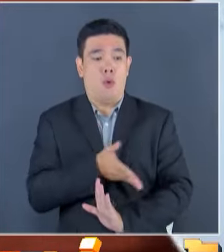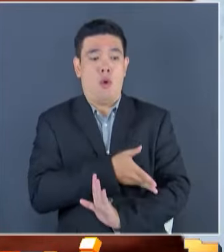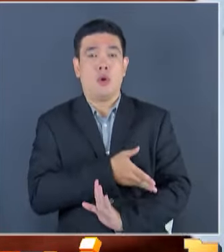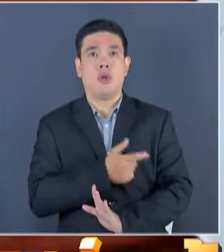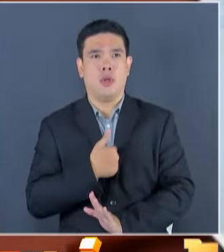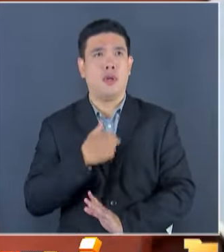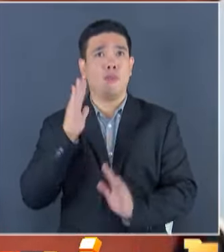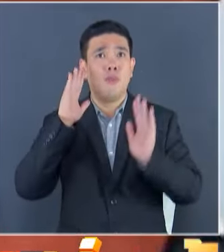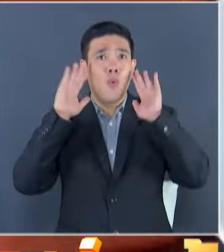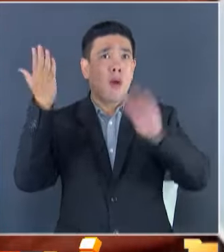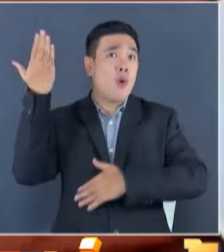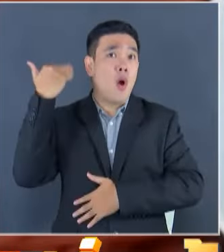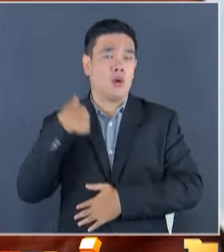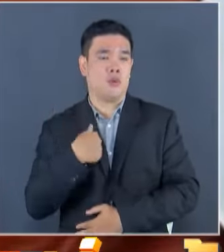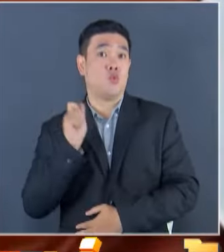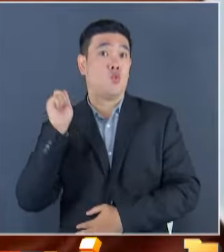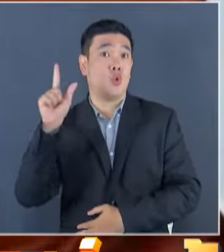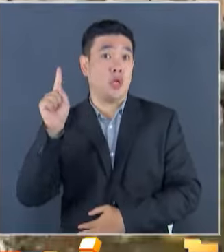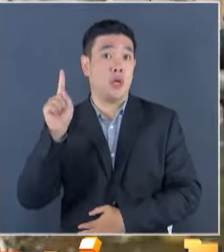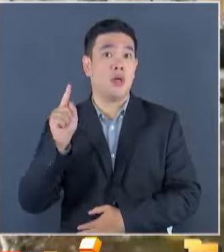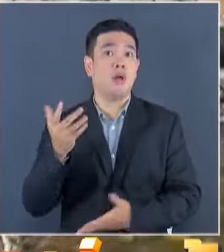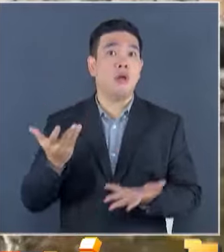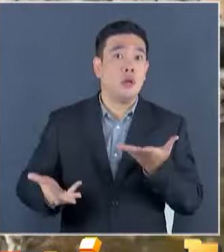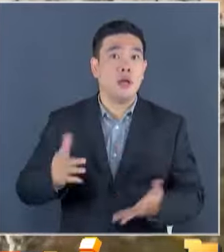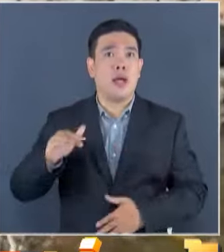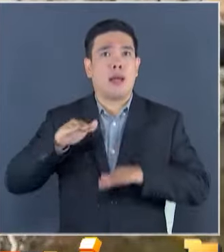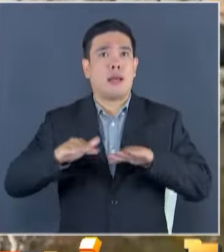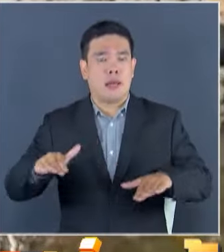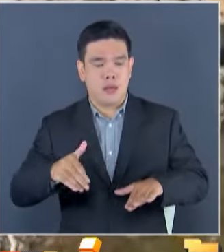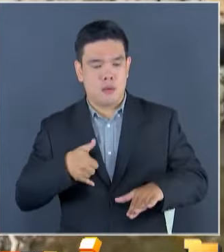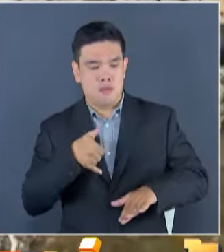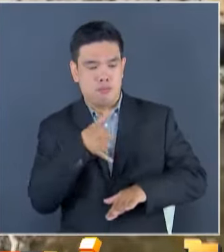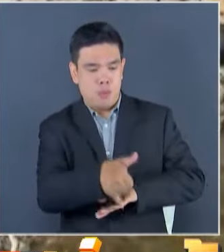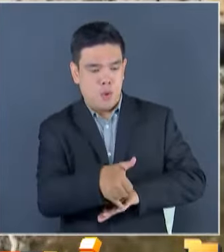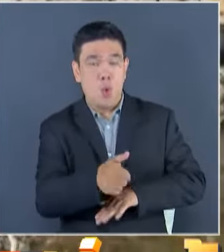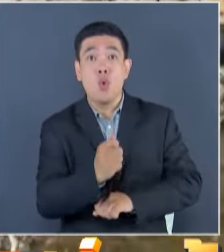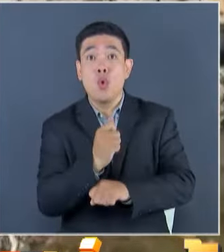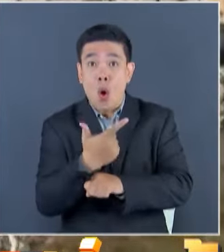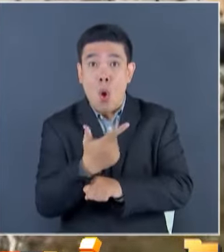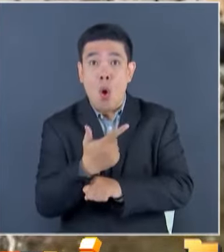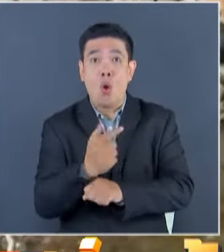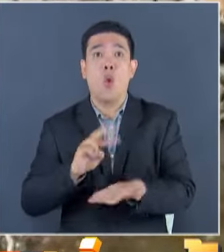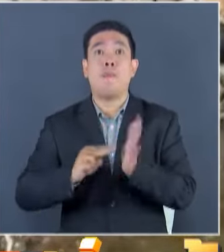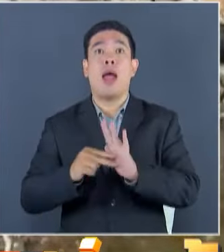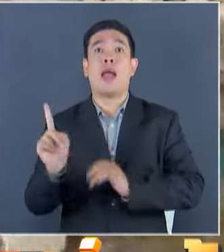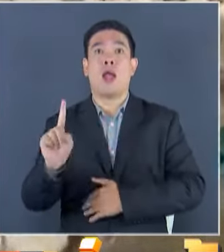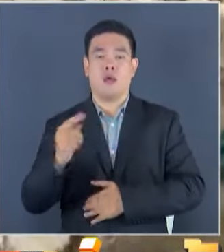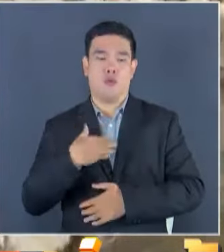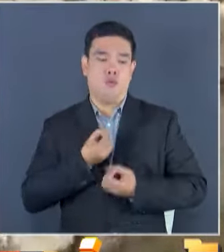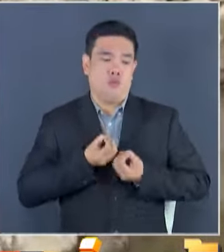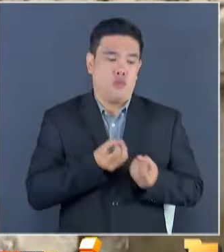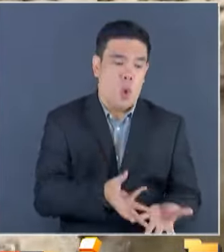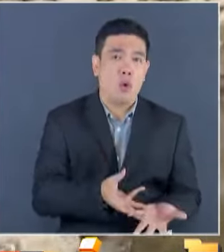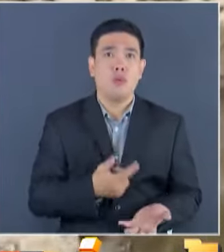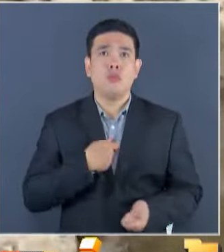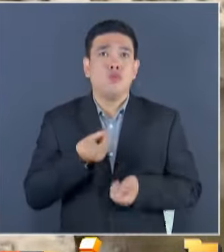อกว่าเราเคยได้ยินอย่างกู้ภัยบางทีหรือเด็กๆหรืออะไรต่างลงไปหาทองแต่นั้นคือทองที่คนทำตกแต่นี่ไม่ใช่ทองท